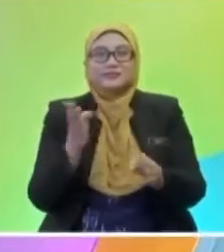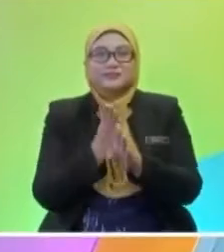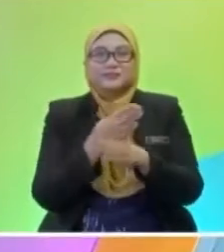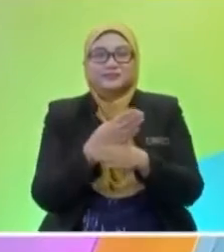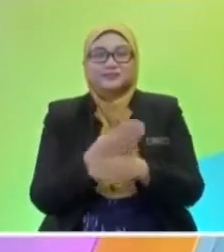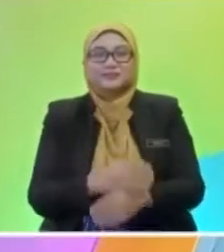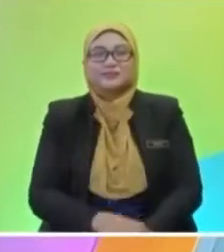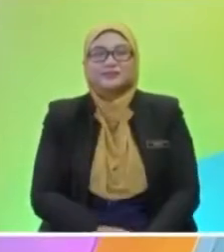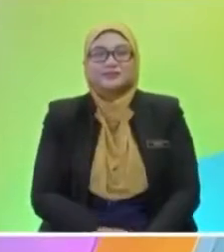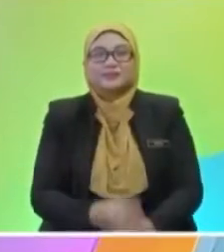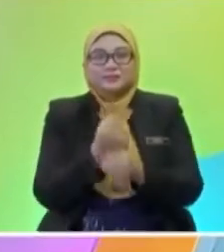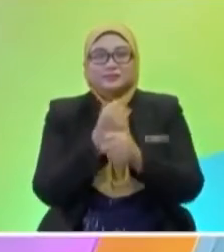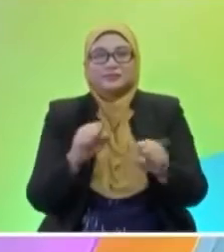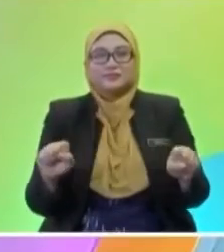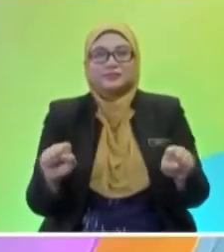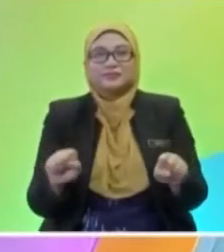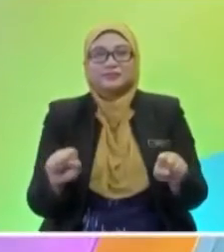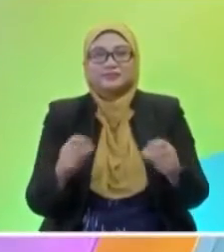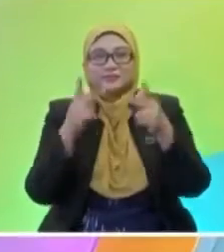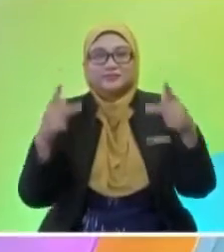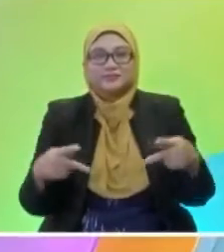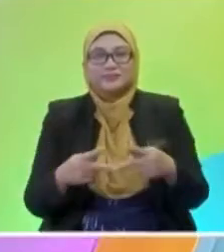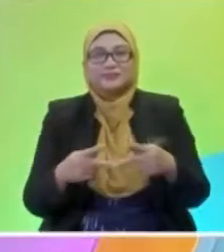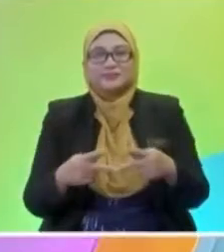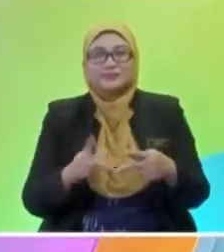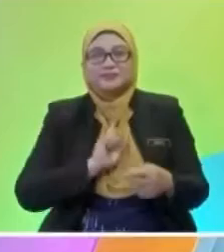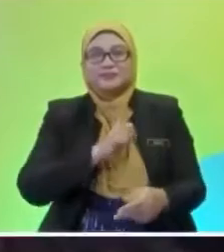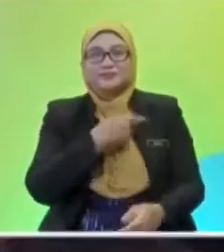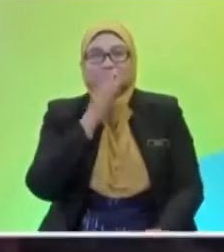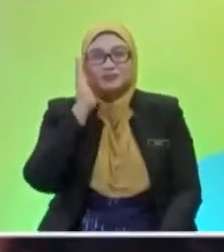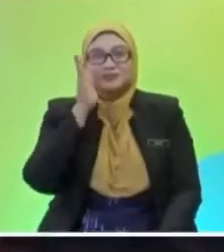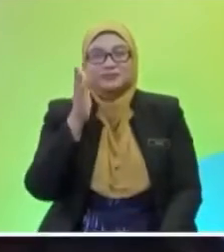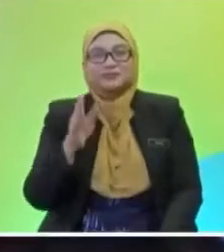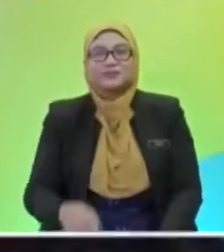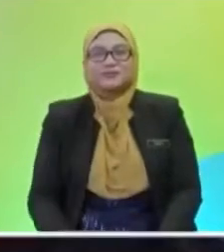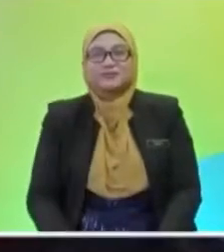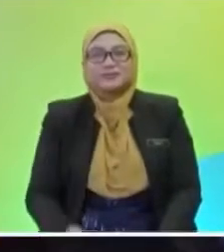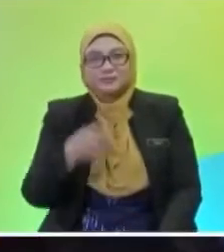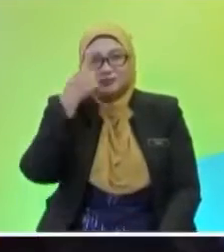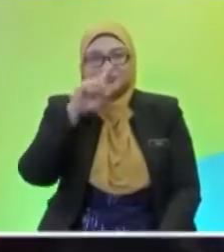Okey. Selesai yang ini, kerangka. Kita akan ke bahagian untuk